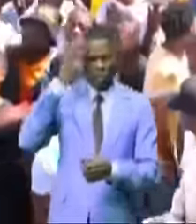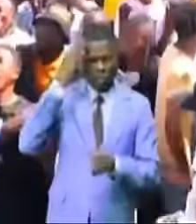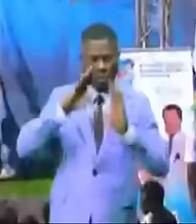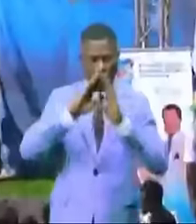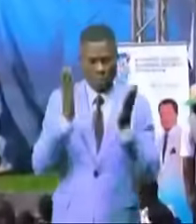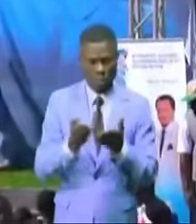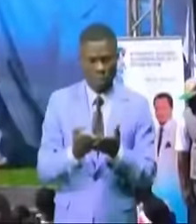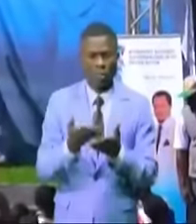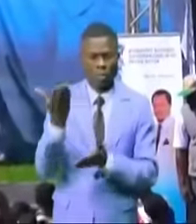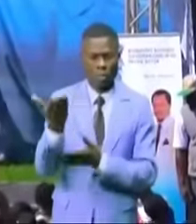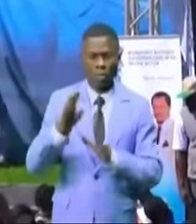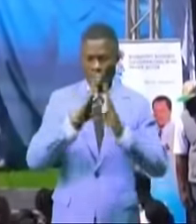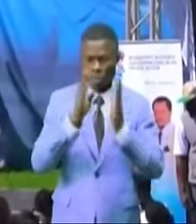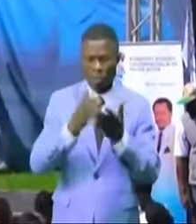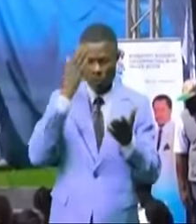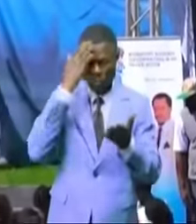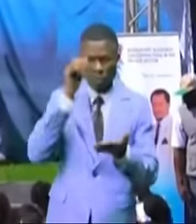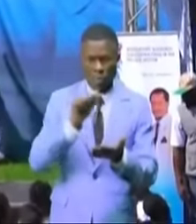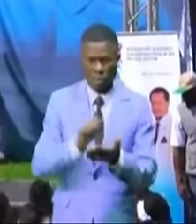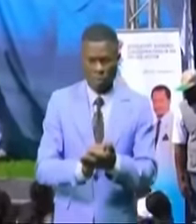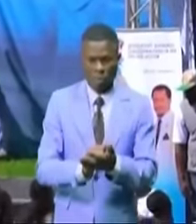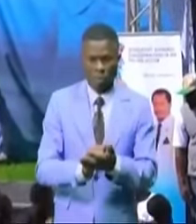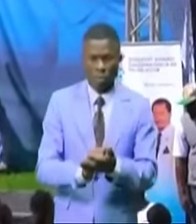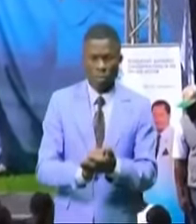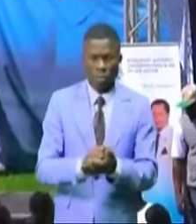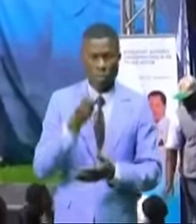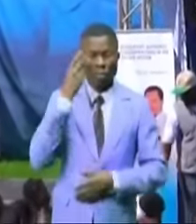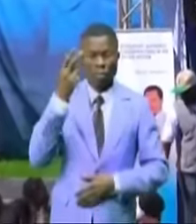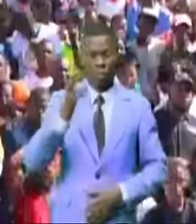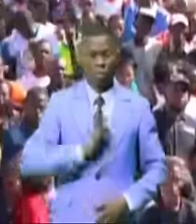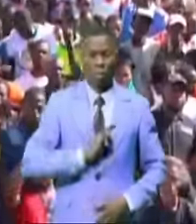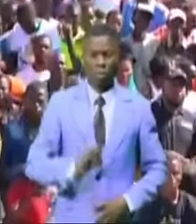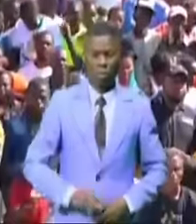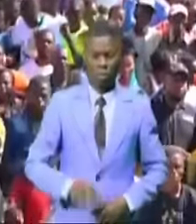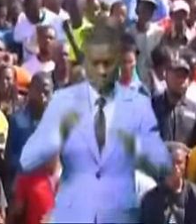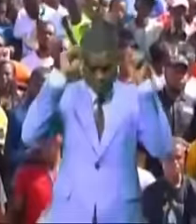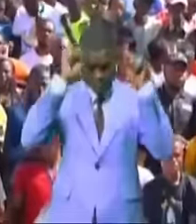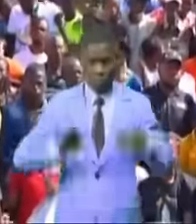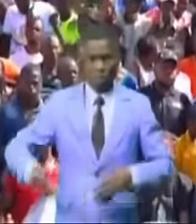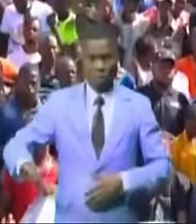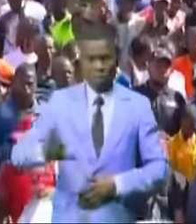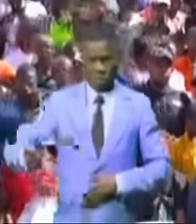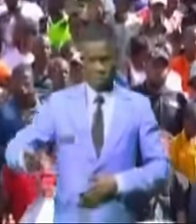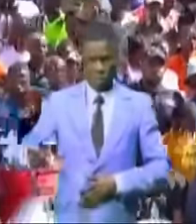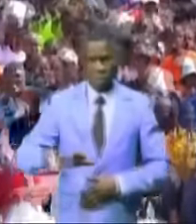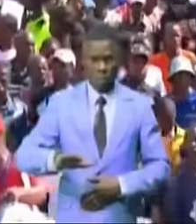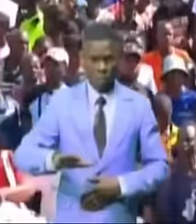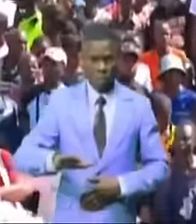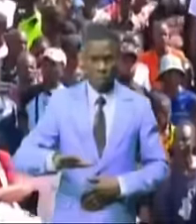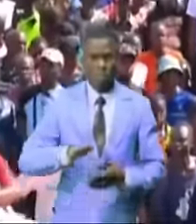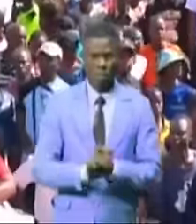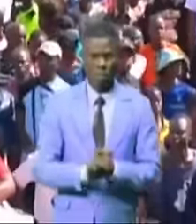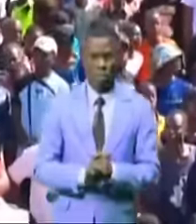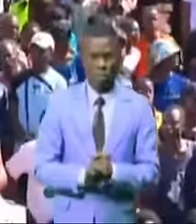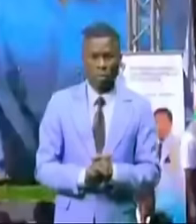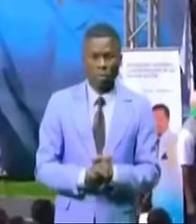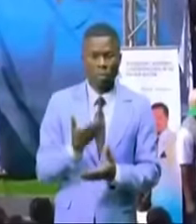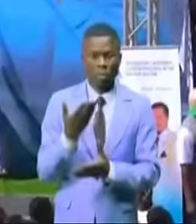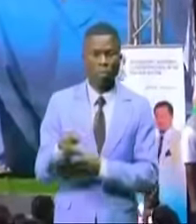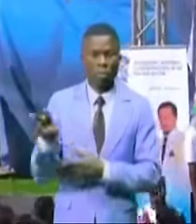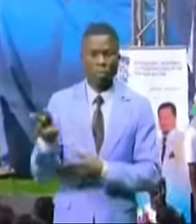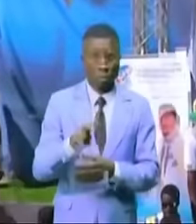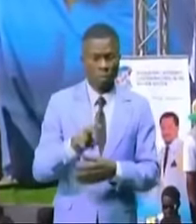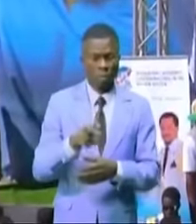des autres. Mais grâce à Félix Antoine Tshisekedi de Tshilombo, président de la République, que Léo entrepreneuriat dans le chemin au